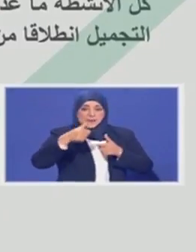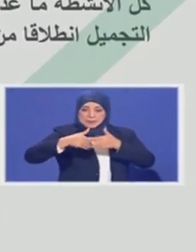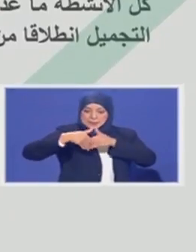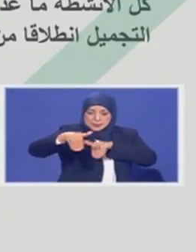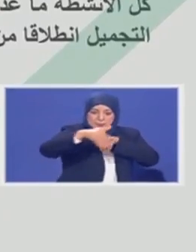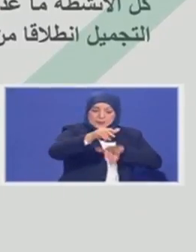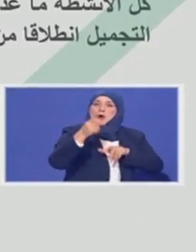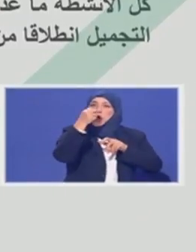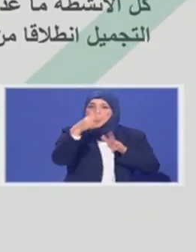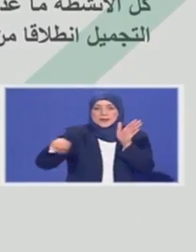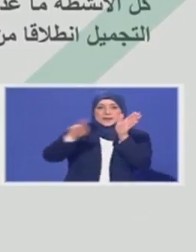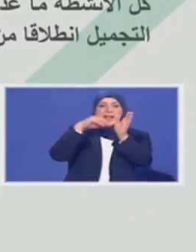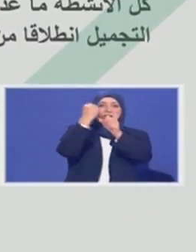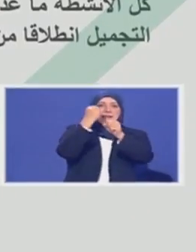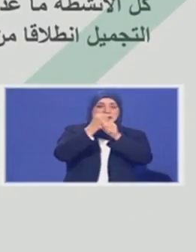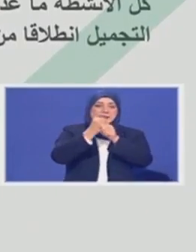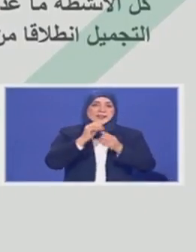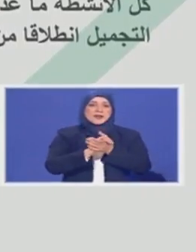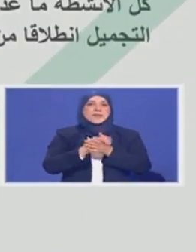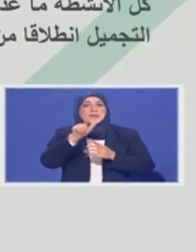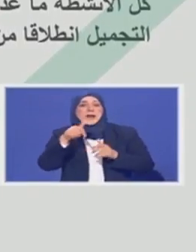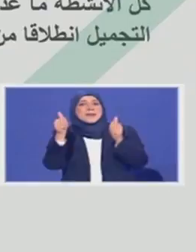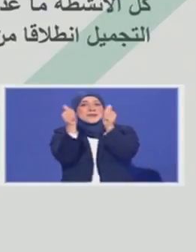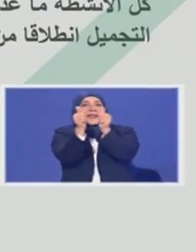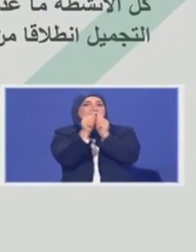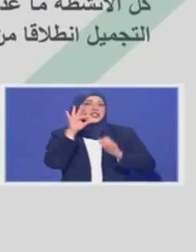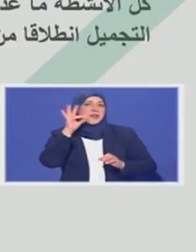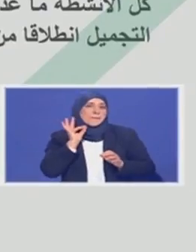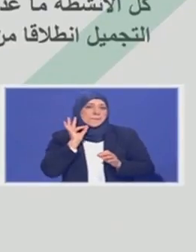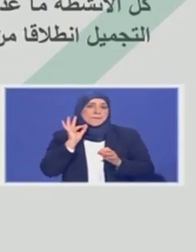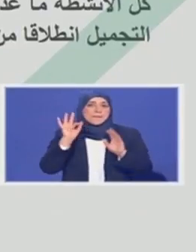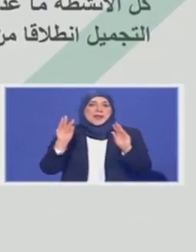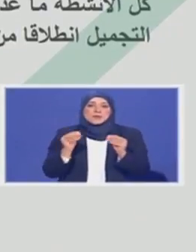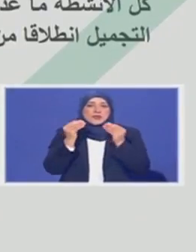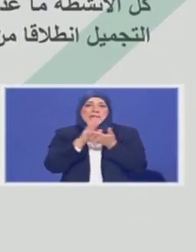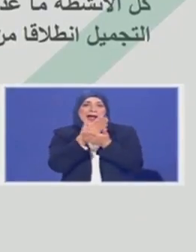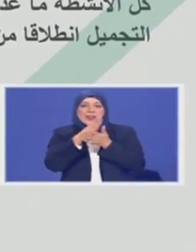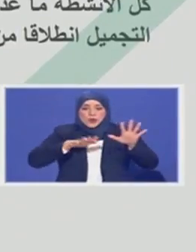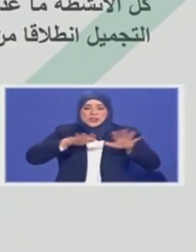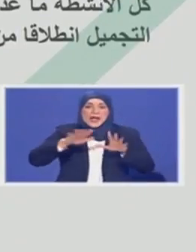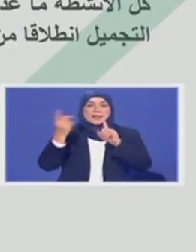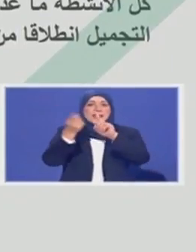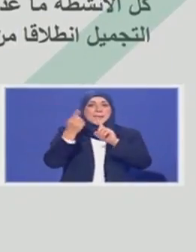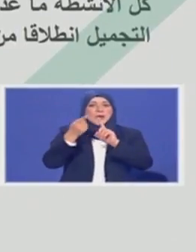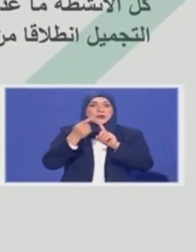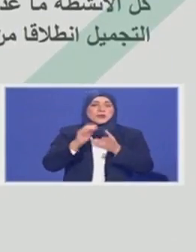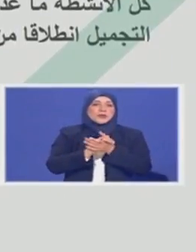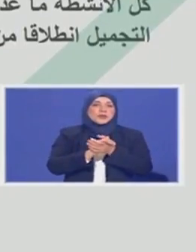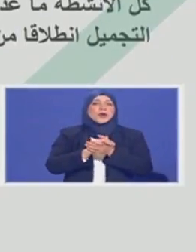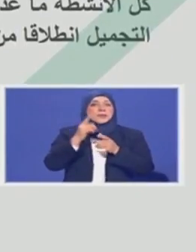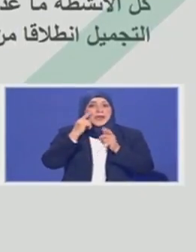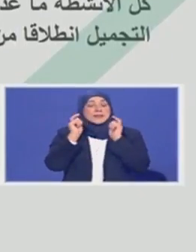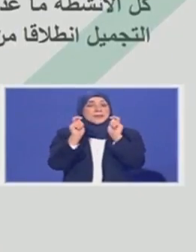على الصحة في 11 ماي باش ناخذوا التدابير والإجراءات اللازمة